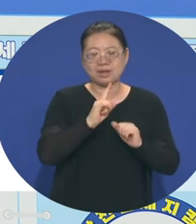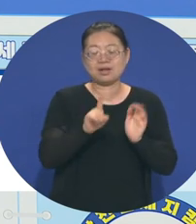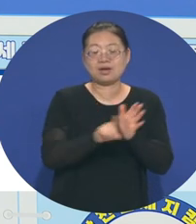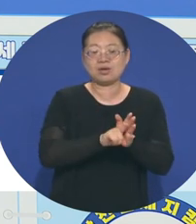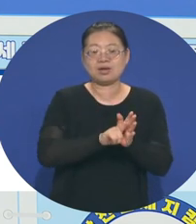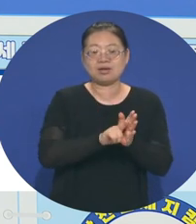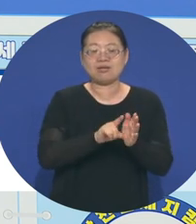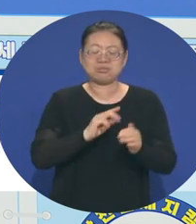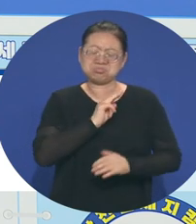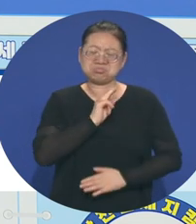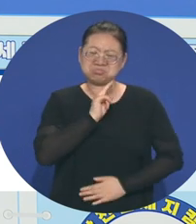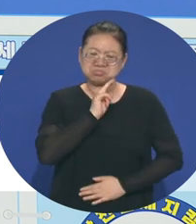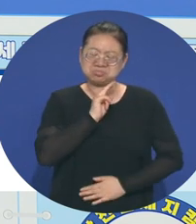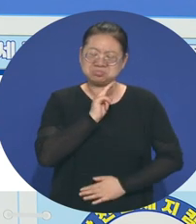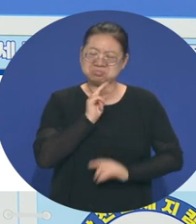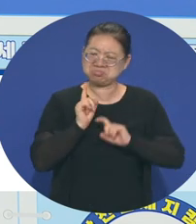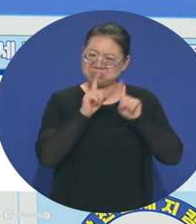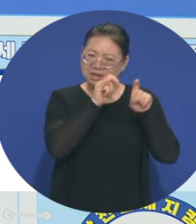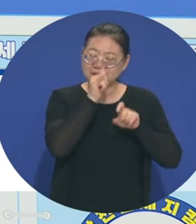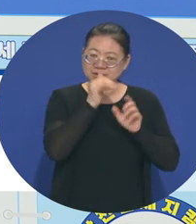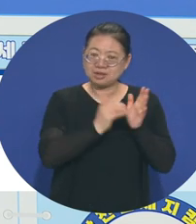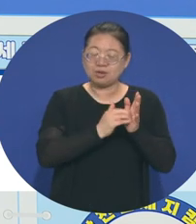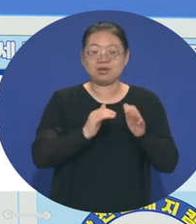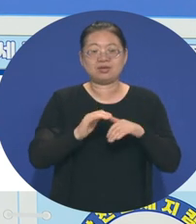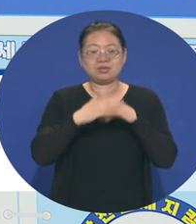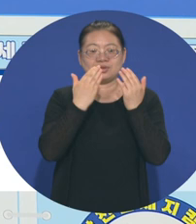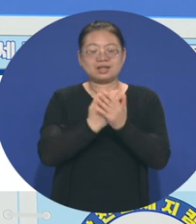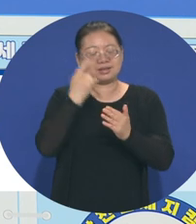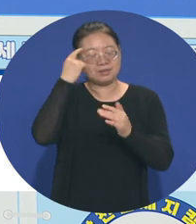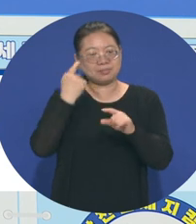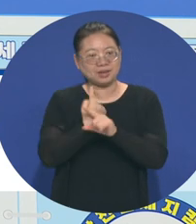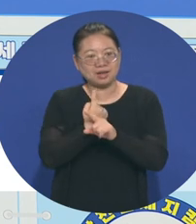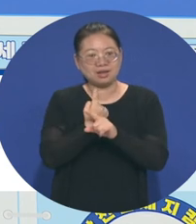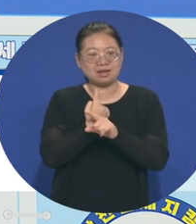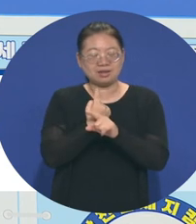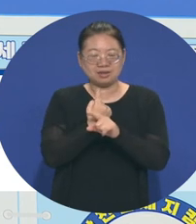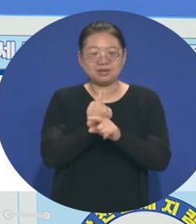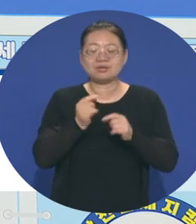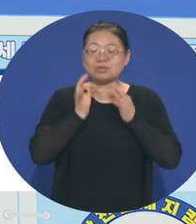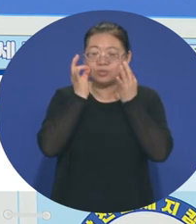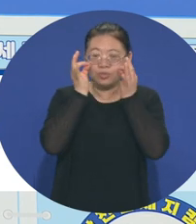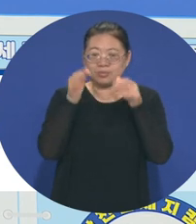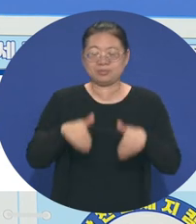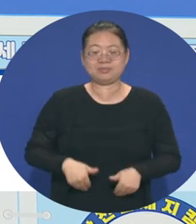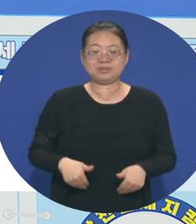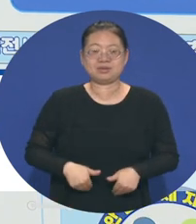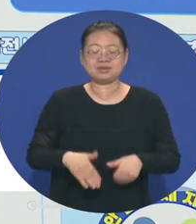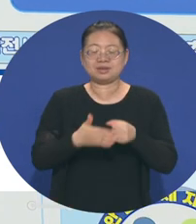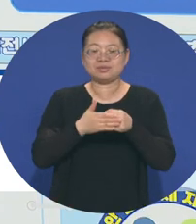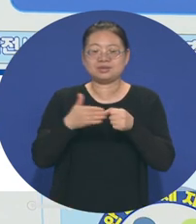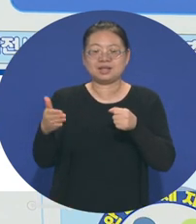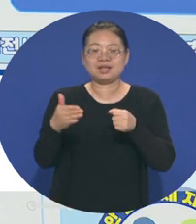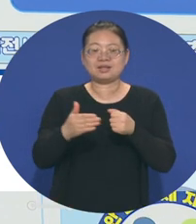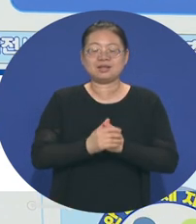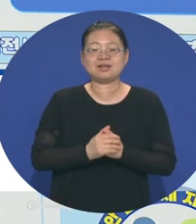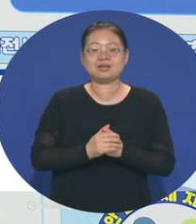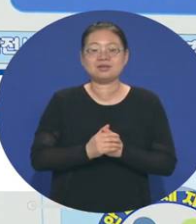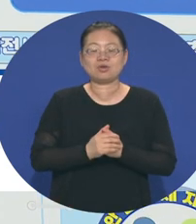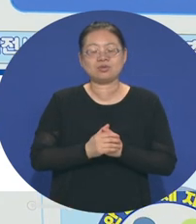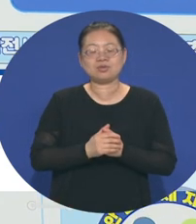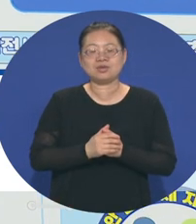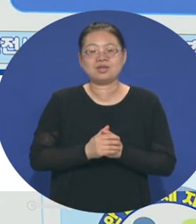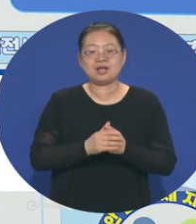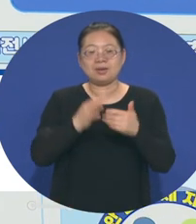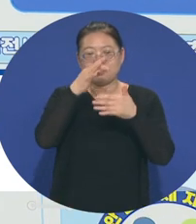대한 의문도 제기되고 있고 전체가 의식이 변화 자정 노력이 필요하다고 생각이 돼서 중개시